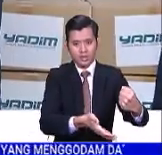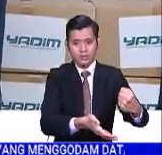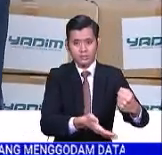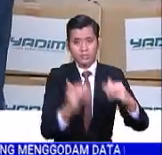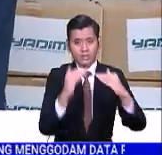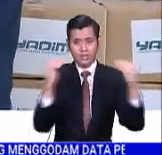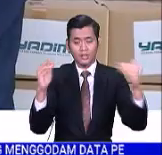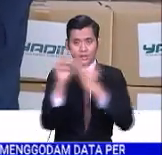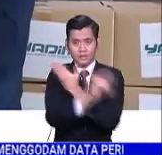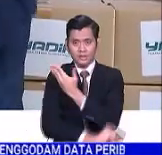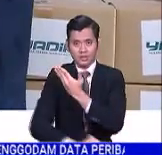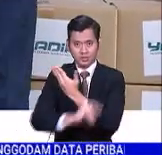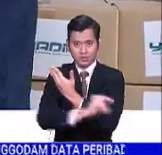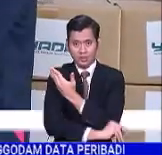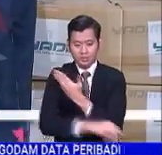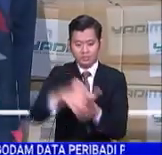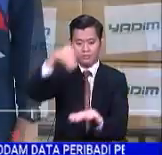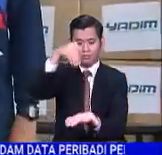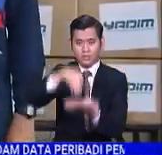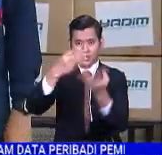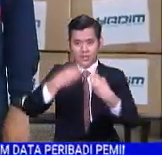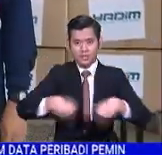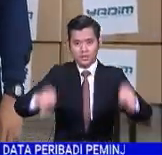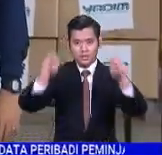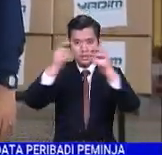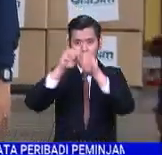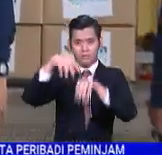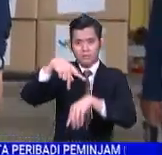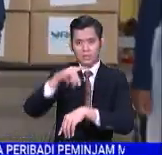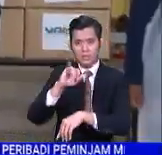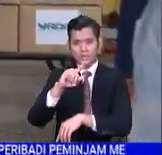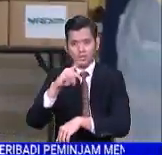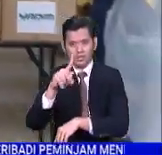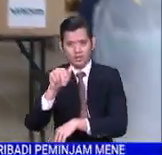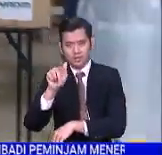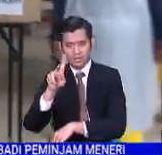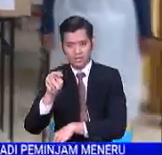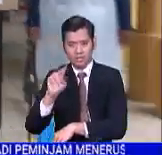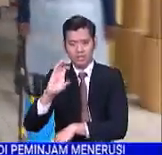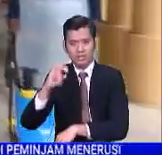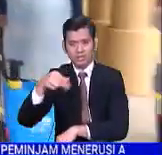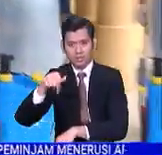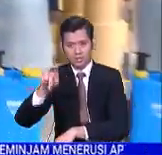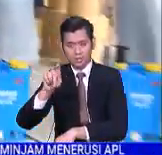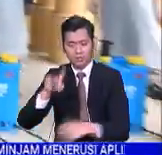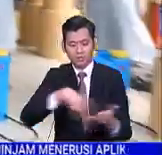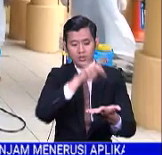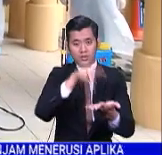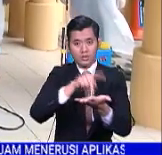Masjid Al-Karamah, Pangkalan Cepa. Program menyasarkan lokasi seperti masjid, pusat